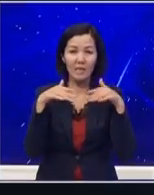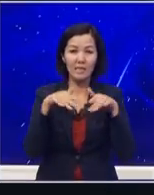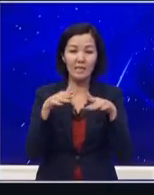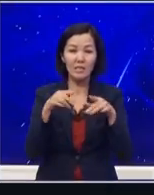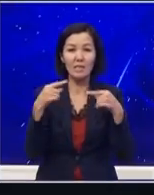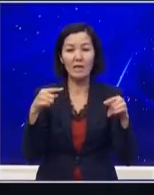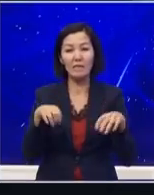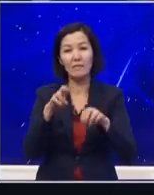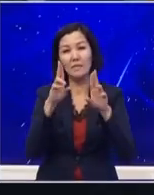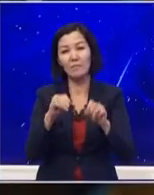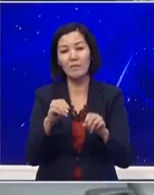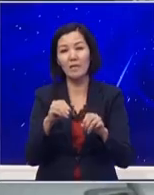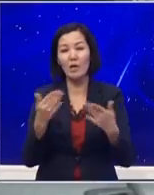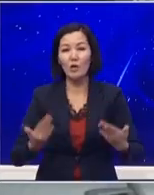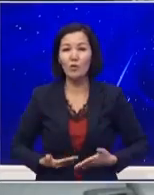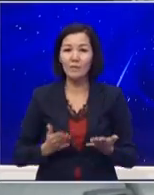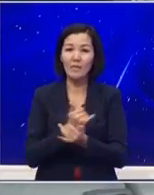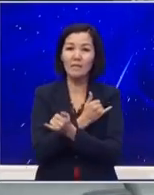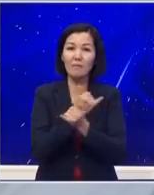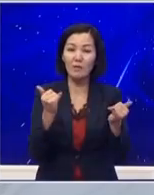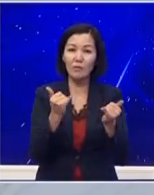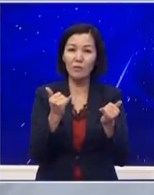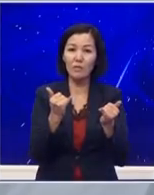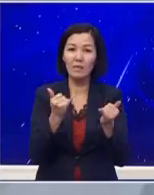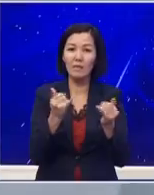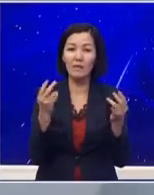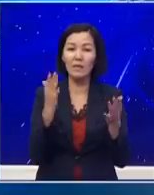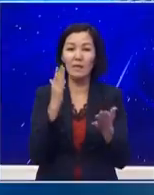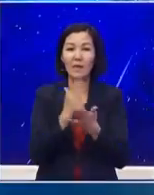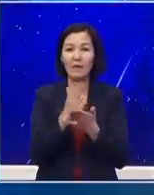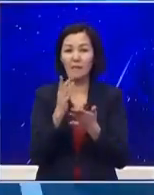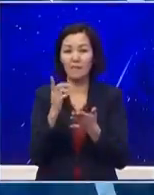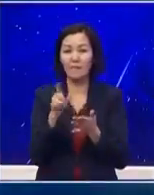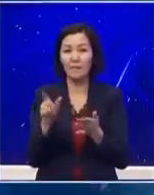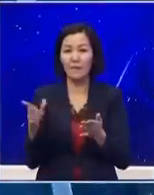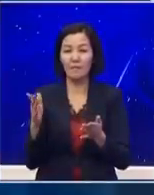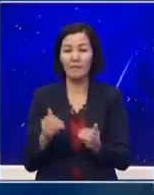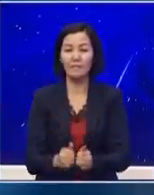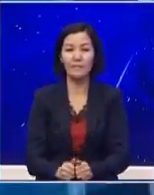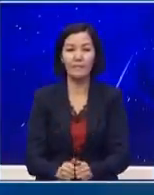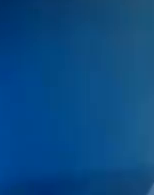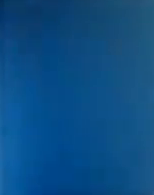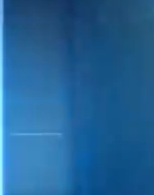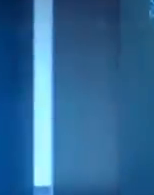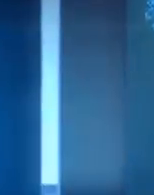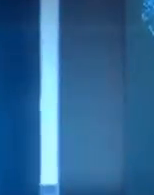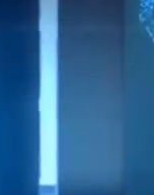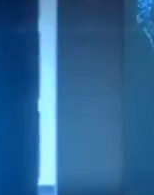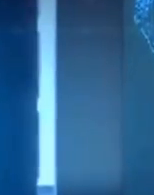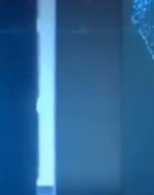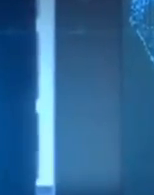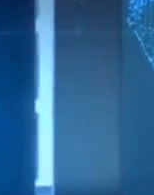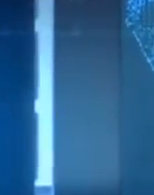тағы да басқа сынды тұрмыстық қызмет көрсететін маман иелері бар. Мадина Берікқызы, Жайық Құрманбаев, Абылай Құттықбай, Жетісу